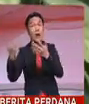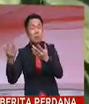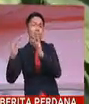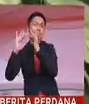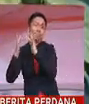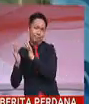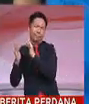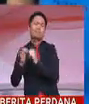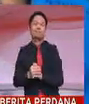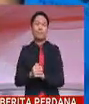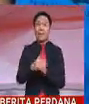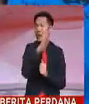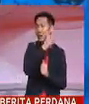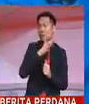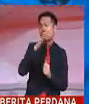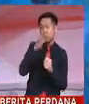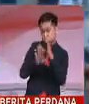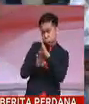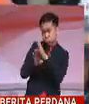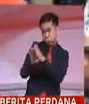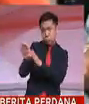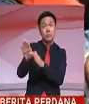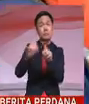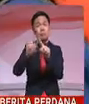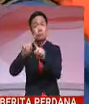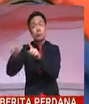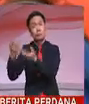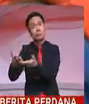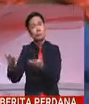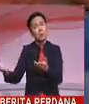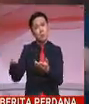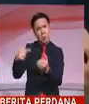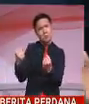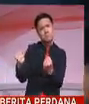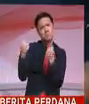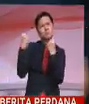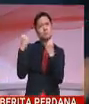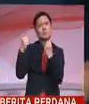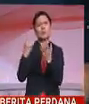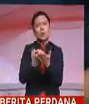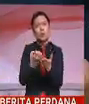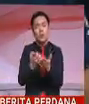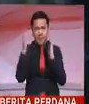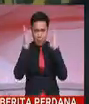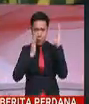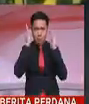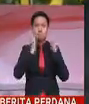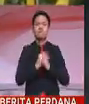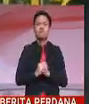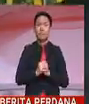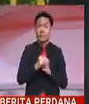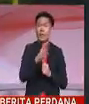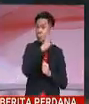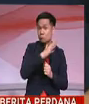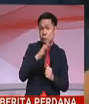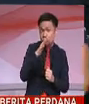Pertumbuhan pesat sektor pertanian meningkatkan pengeluaran pelbagai produk sekaligus mengukuhkan ekonomi tempatan. Sehubungan itu, usahawan tani